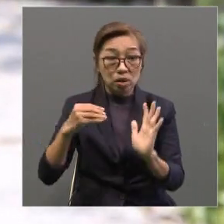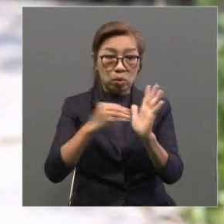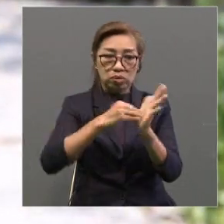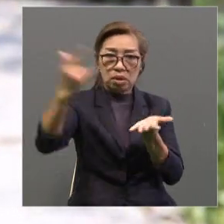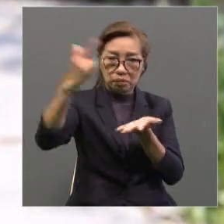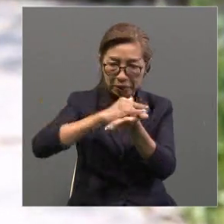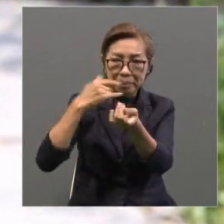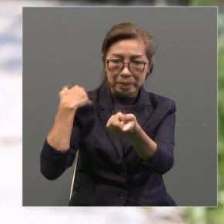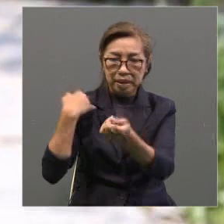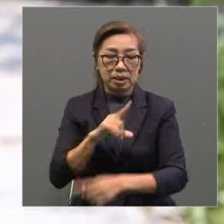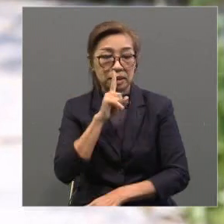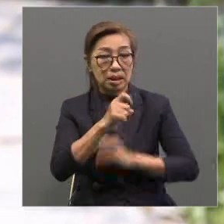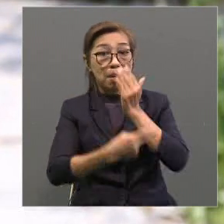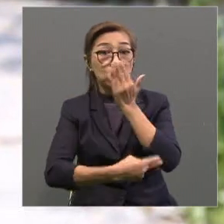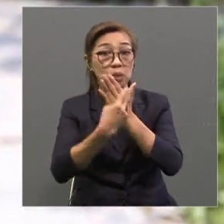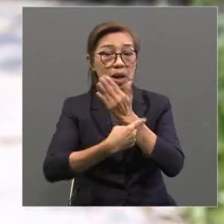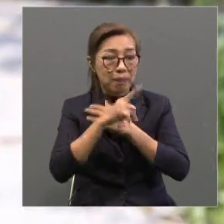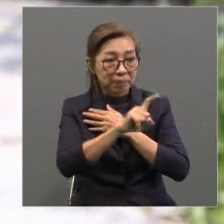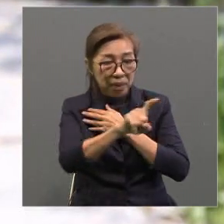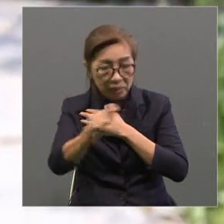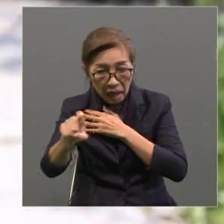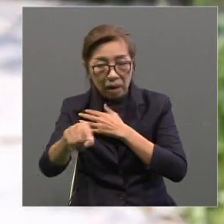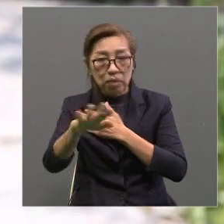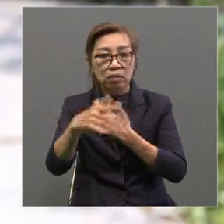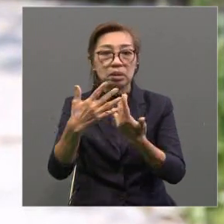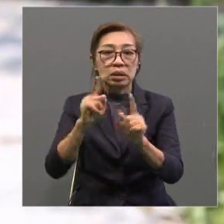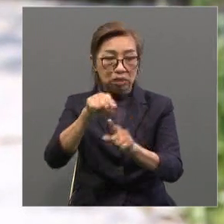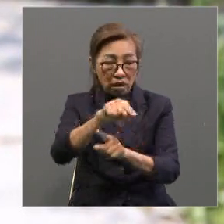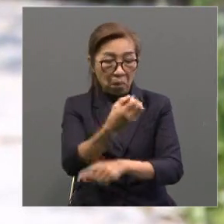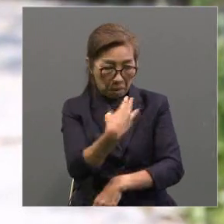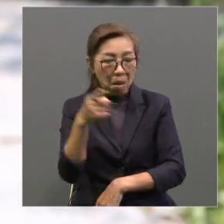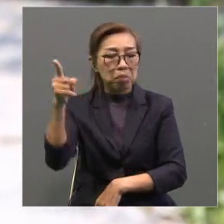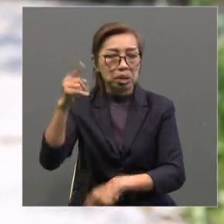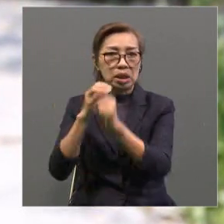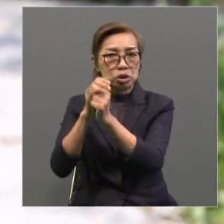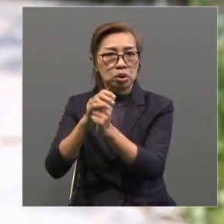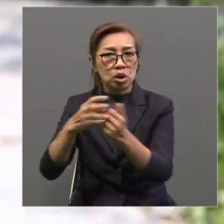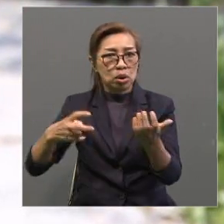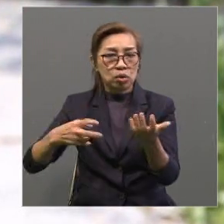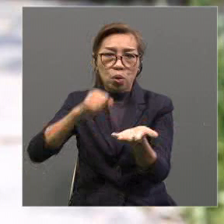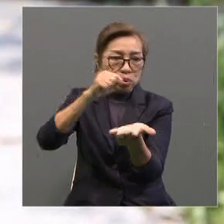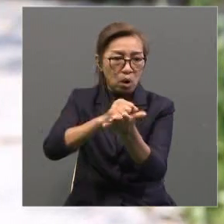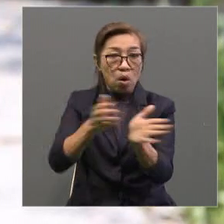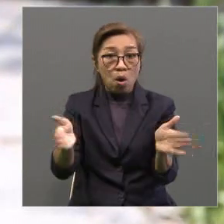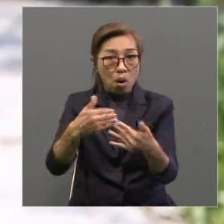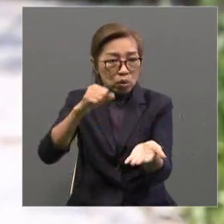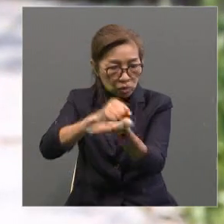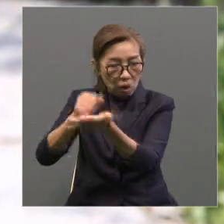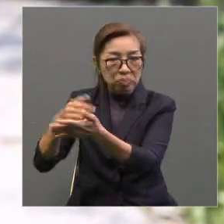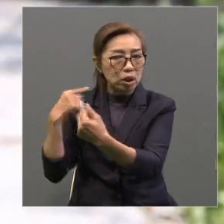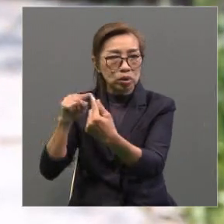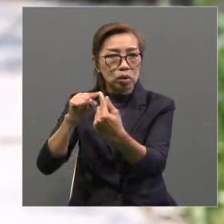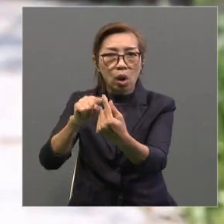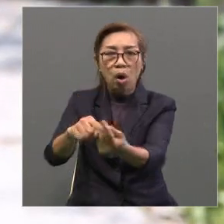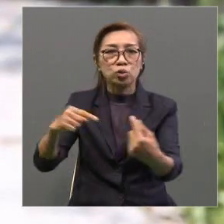าเท่าที่คุยกับผู้ประกอบการก็มีการตอบรับมีบุ๊กกิ้งมาอย่างต่อเนื่องเรื่อยๆนะคะจนถึงช่วงหน้าฝนด้วยซ้ำนะต